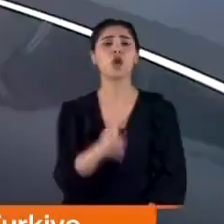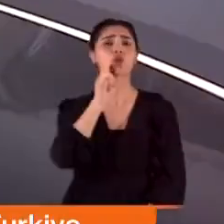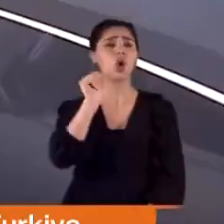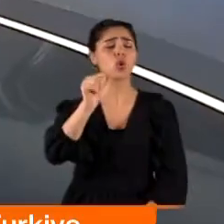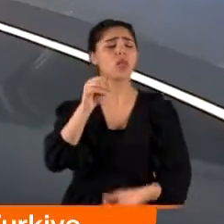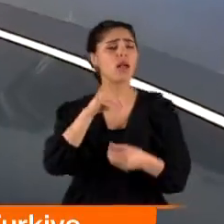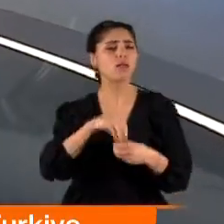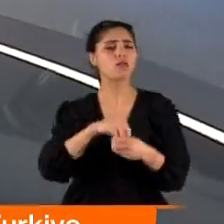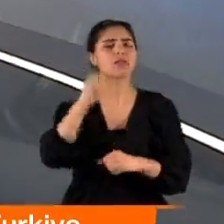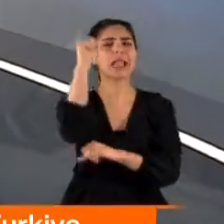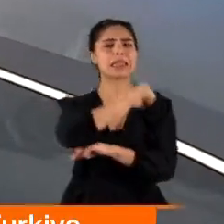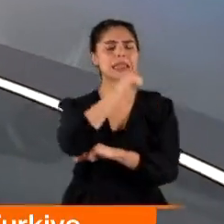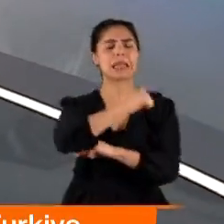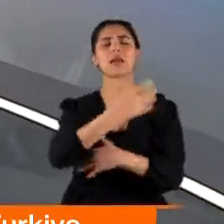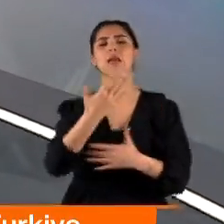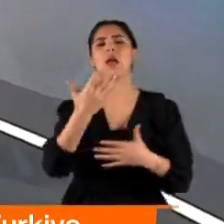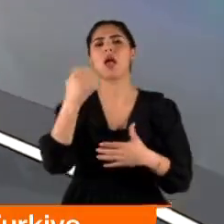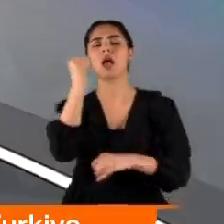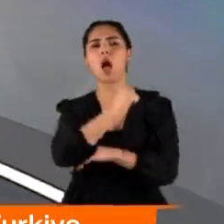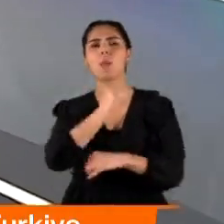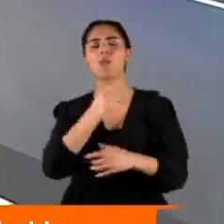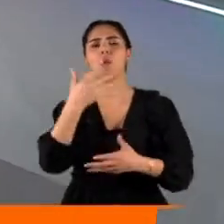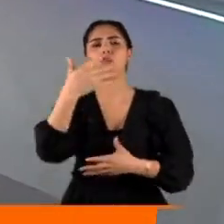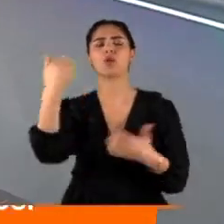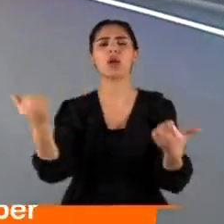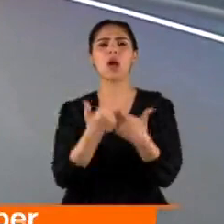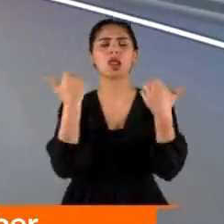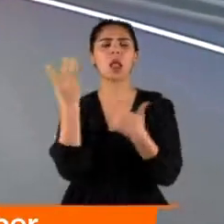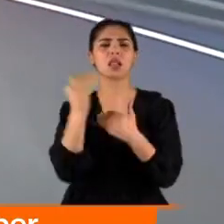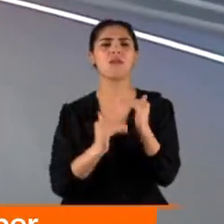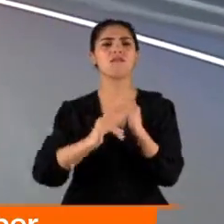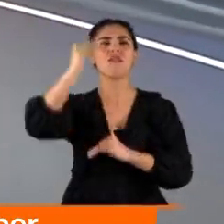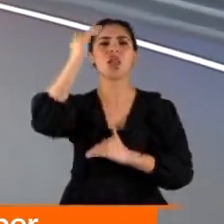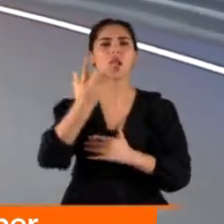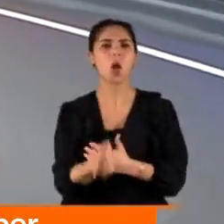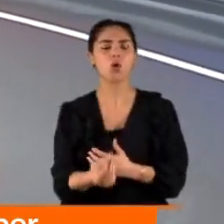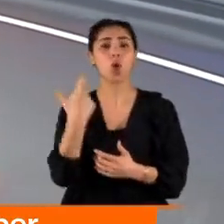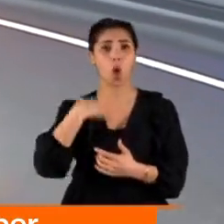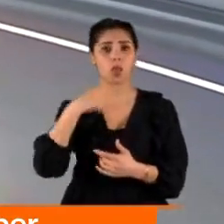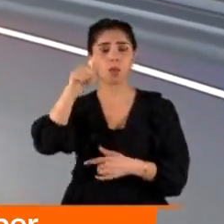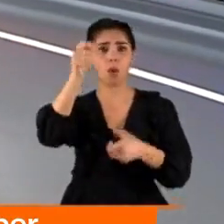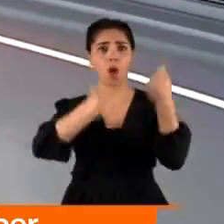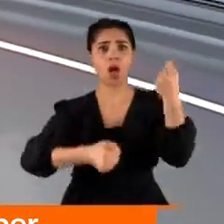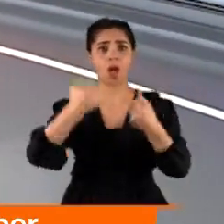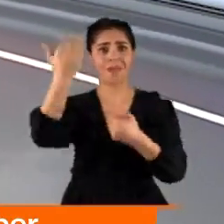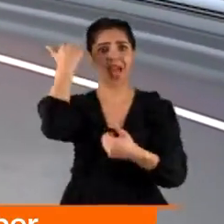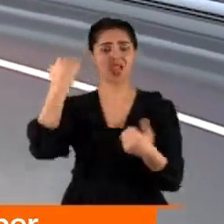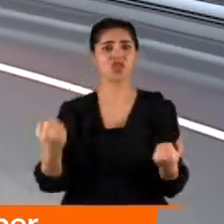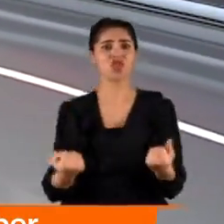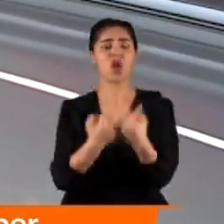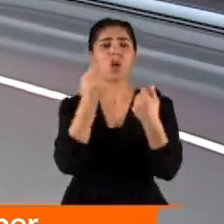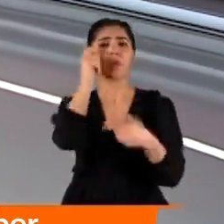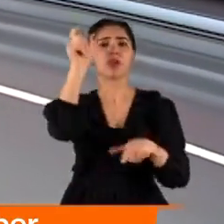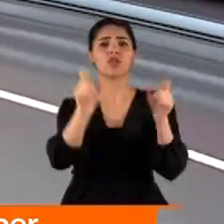Son zamanlarda tır ve kamyonların karıştığı ölümcül kazaların sayısı arttı. Özellikle bu araçlara arkadan